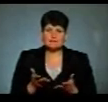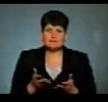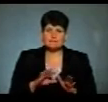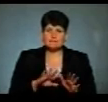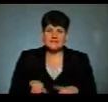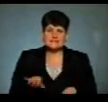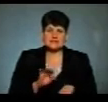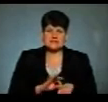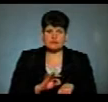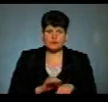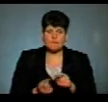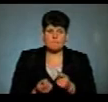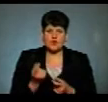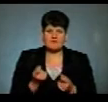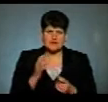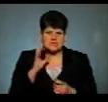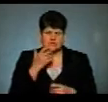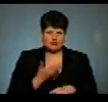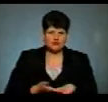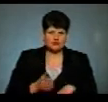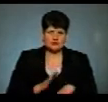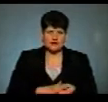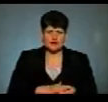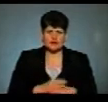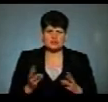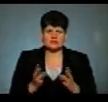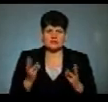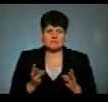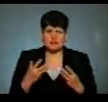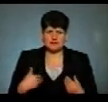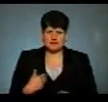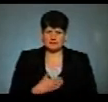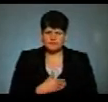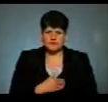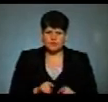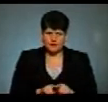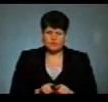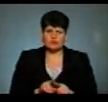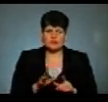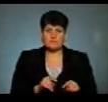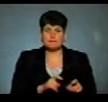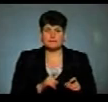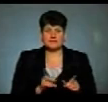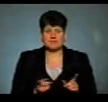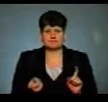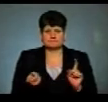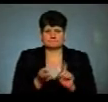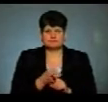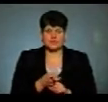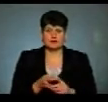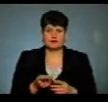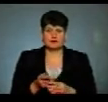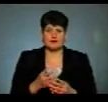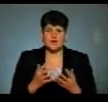після захворювання появляються серйозні ускладнення у вигляді пневмонії, от тоді ці пацієнти повинні бути переведені на апарати штучної